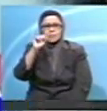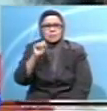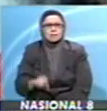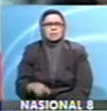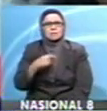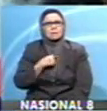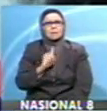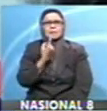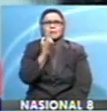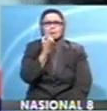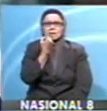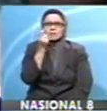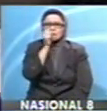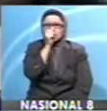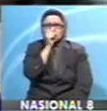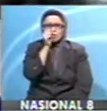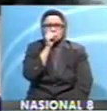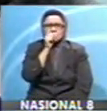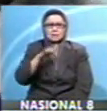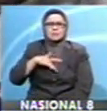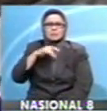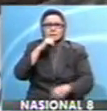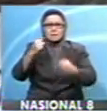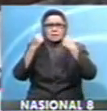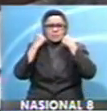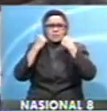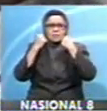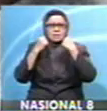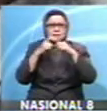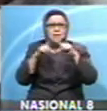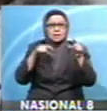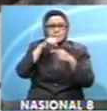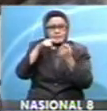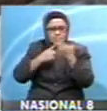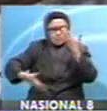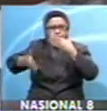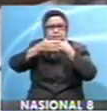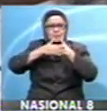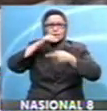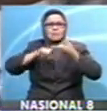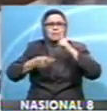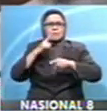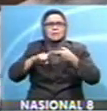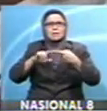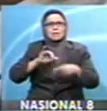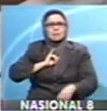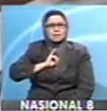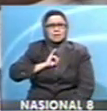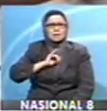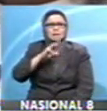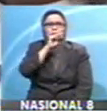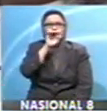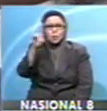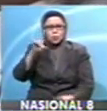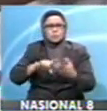seolah-olah tukangkanting macam tak ada kekuatan di belakang Tapi apaba bersama dengan sahabat-sahabat saya dia punya mood dia punya tenaga